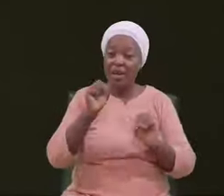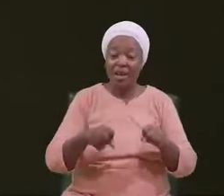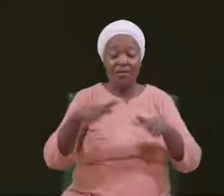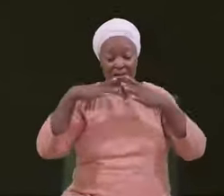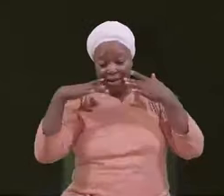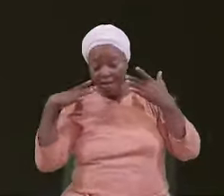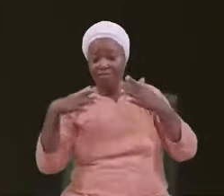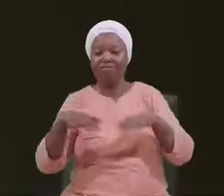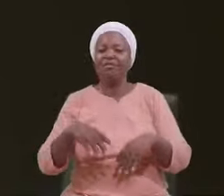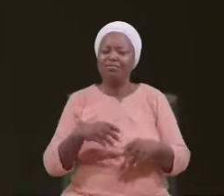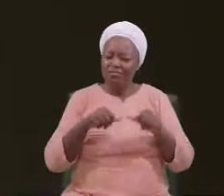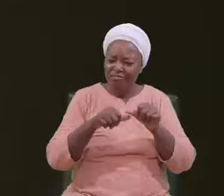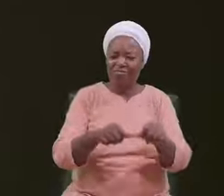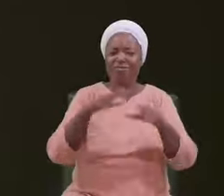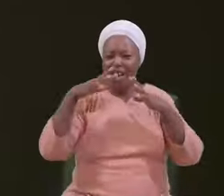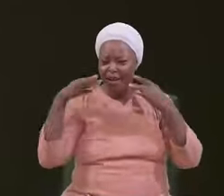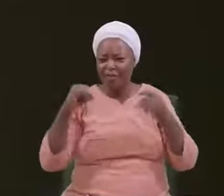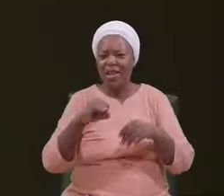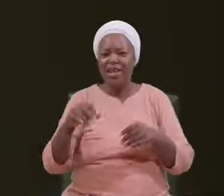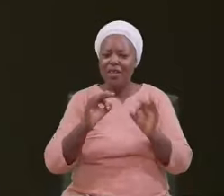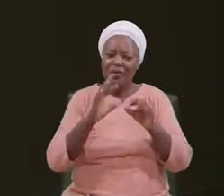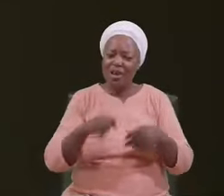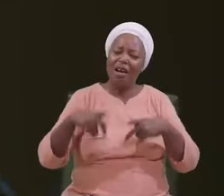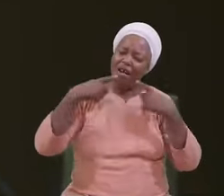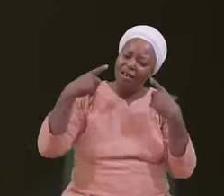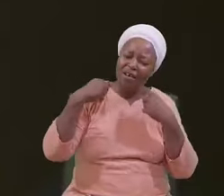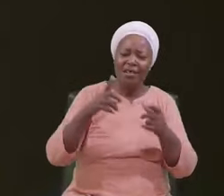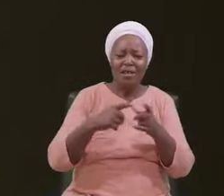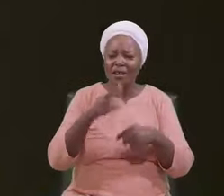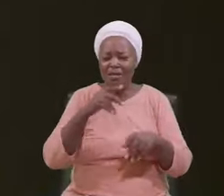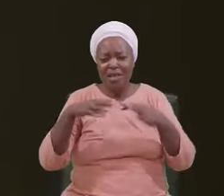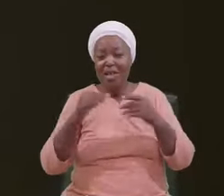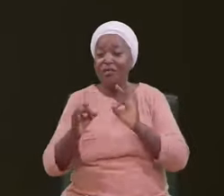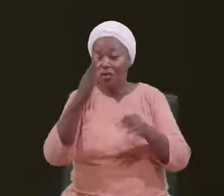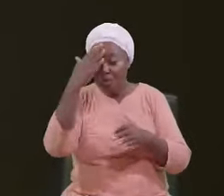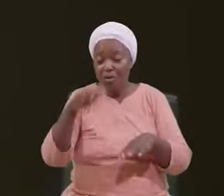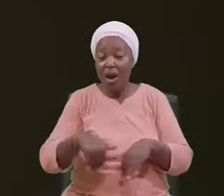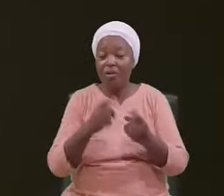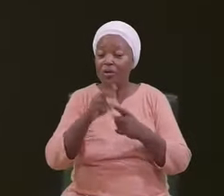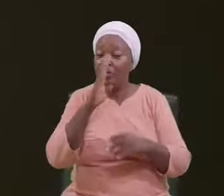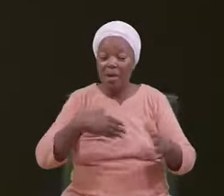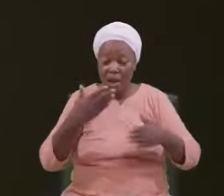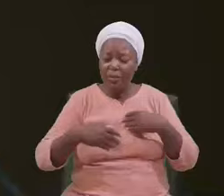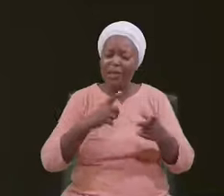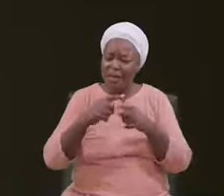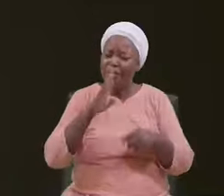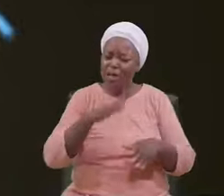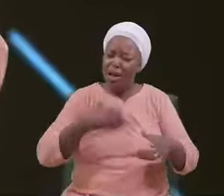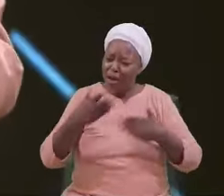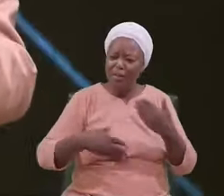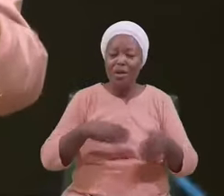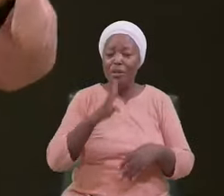souriez. Rassurez-vous. Si vous savez comment être content, soyez content. Rassurez-vous.